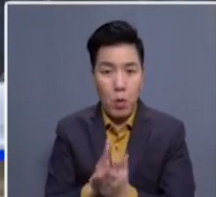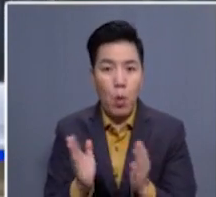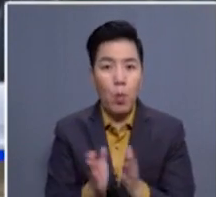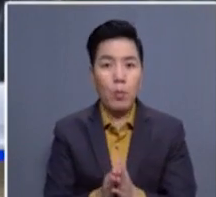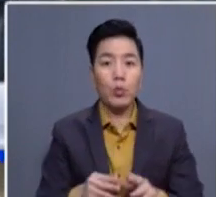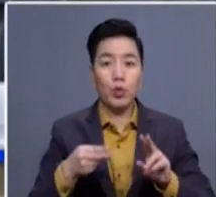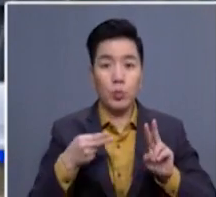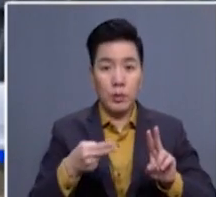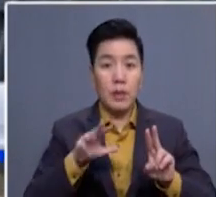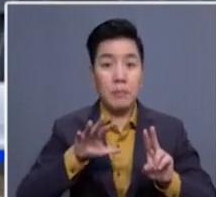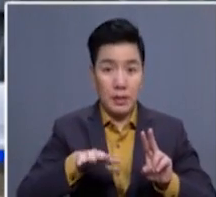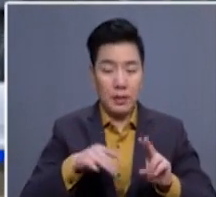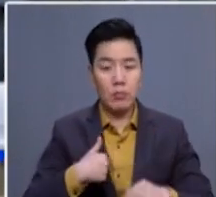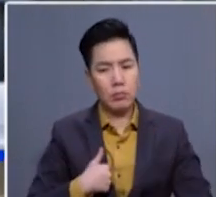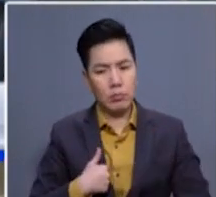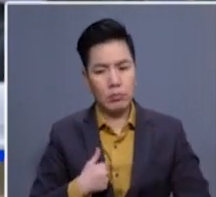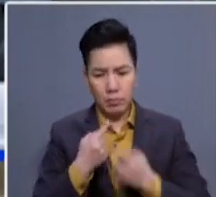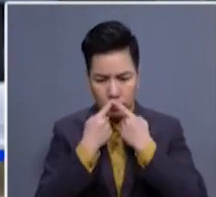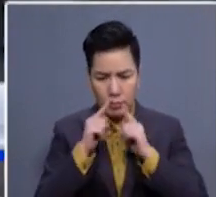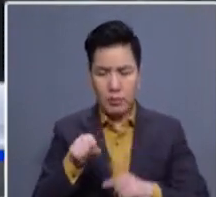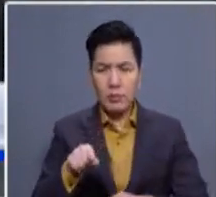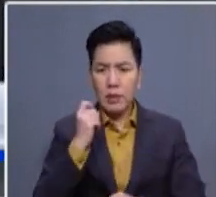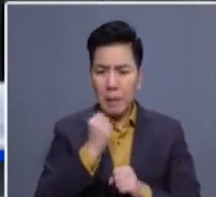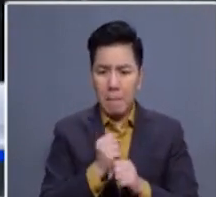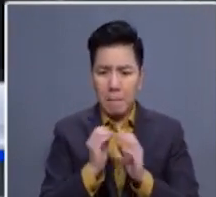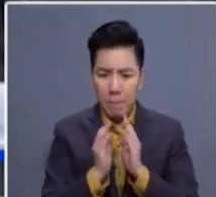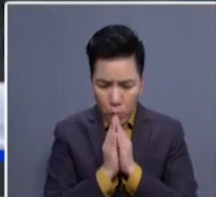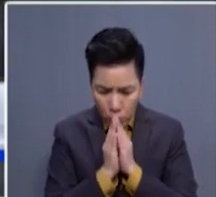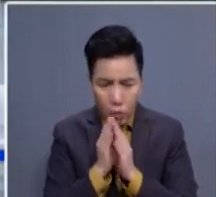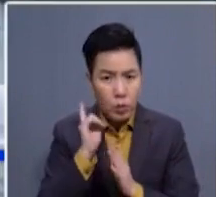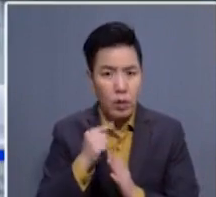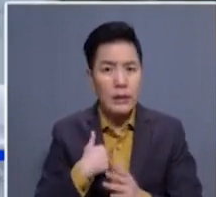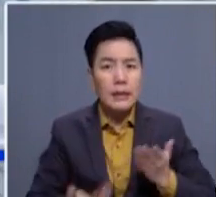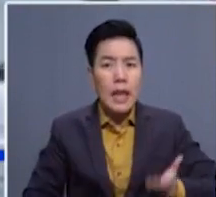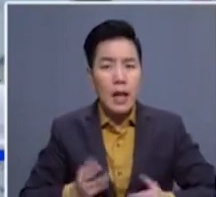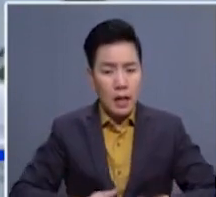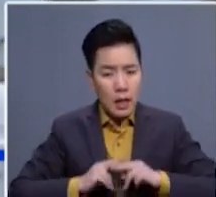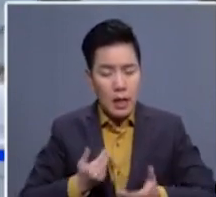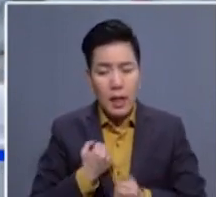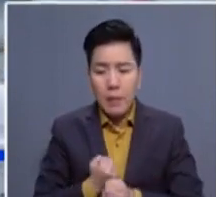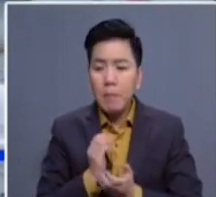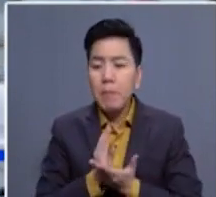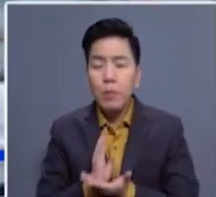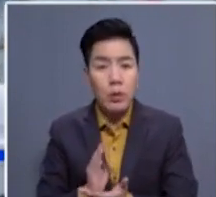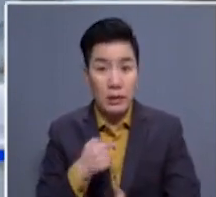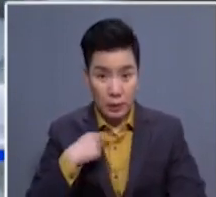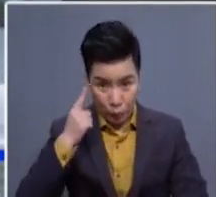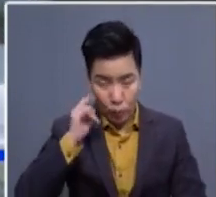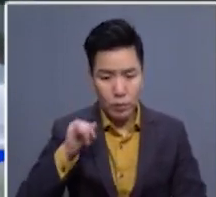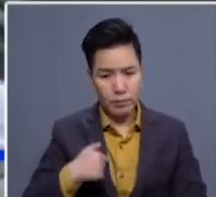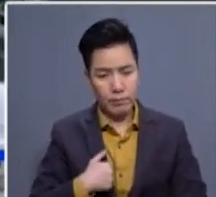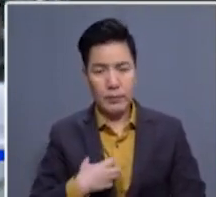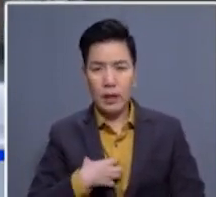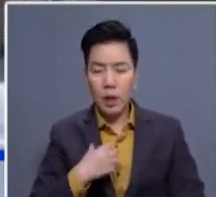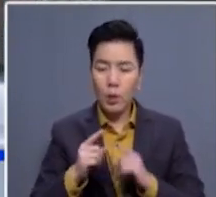มาณ 25,000 บาทก็แปลกใจค่ะเพราะปกติแล้วการทำบุญเนี่ยควรจะบริจาคตามศรัทธาไม่ใช่หรอ เธอเลยพยายามจะติดต่อพูด